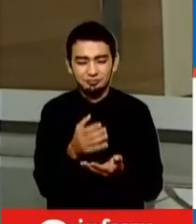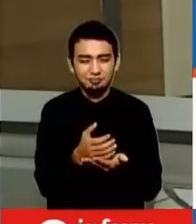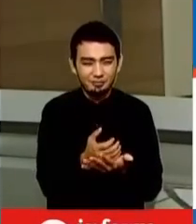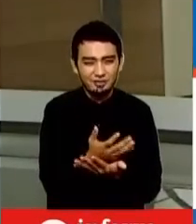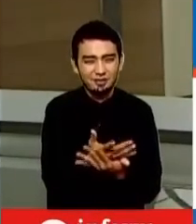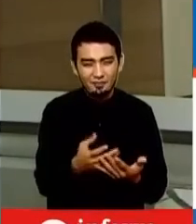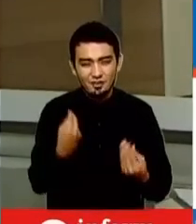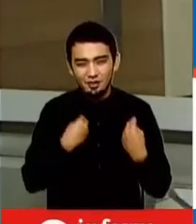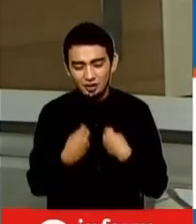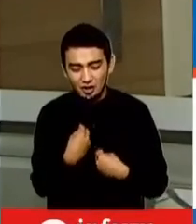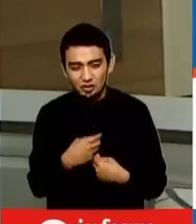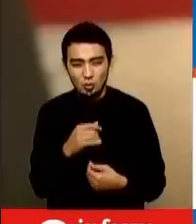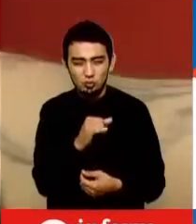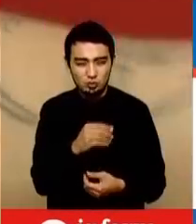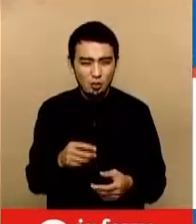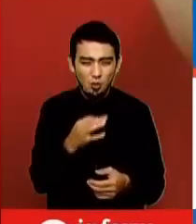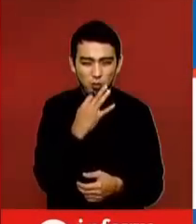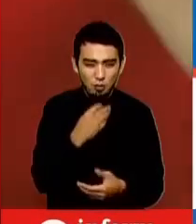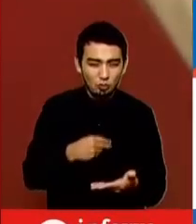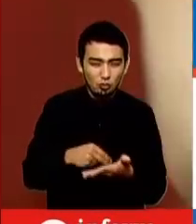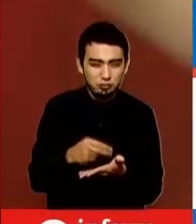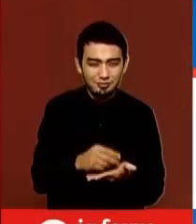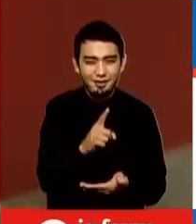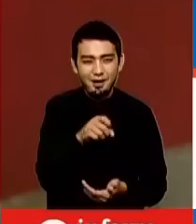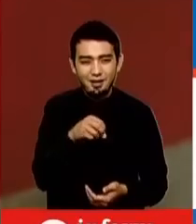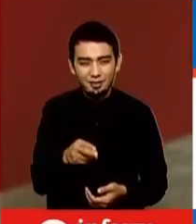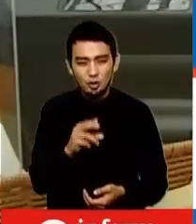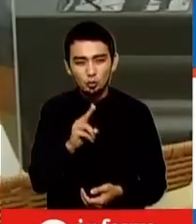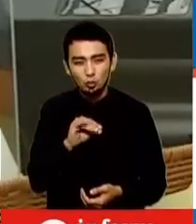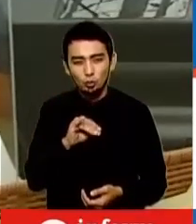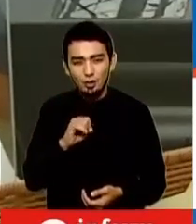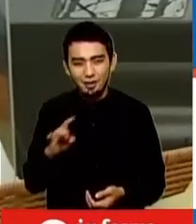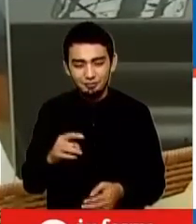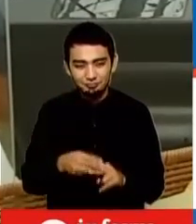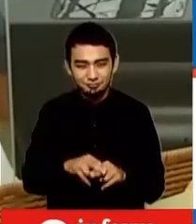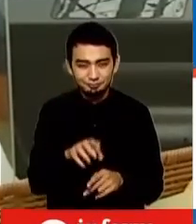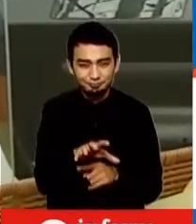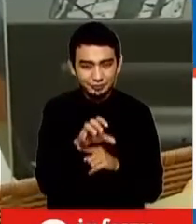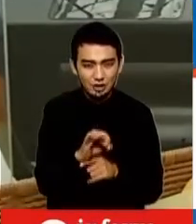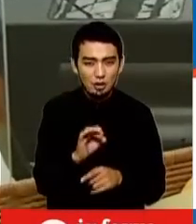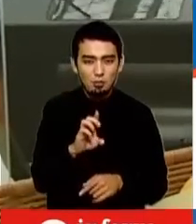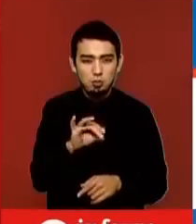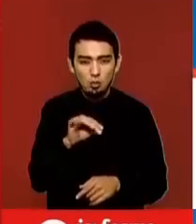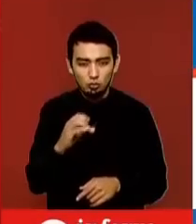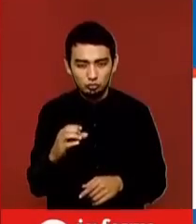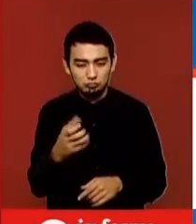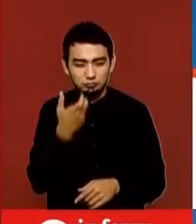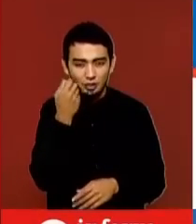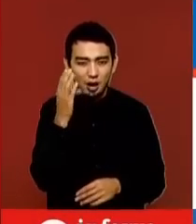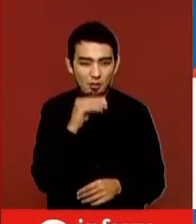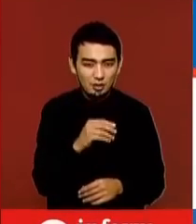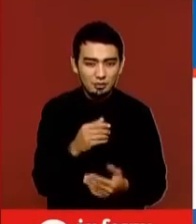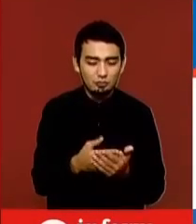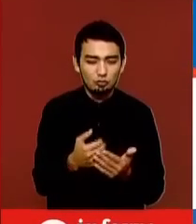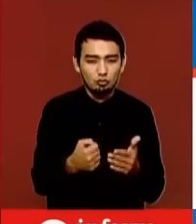товары, одежда, оплата услуг. Любая покупка с помощью Халык QR обещает приятный бонус. Оплатив через посттерминал, можно получить